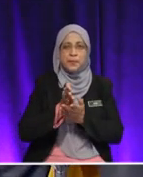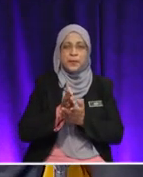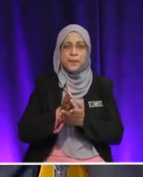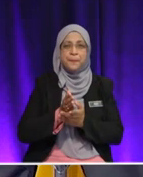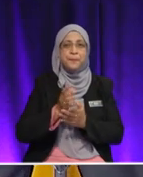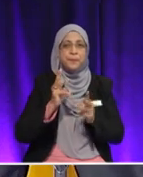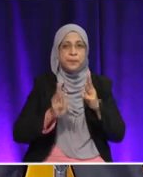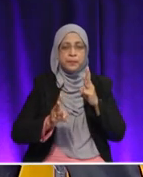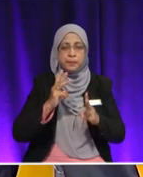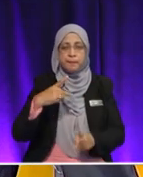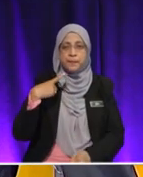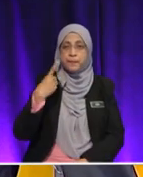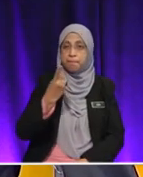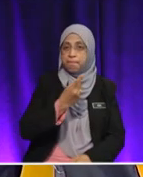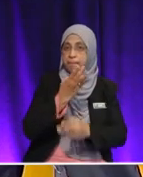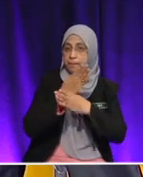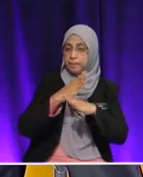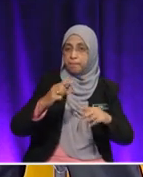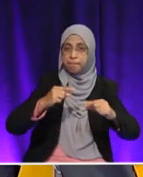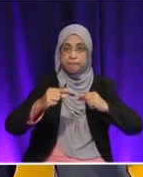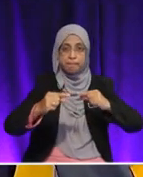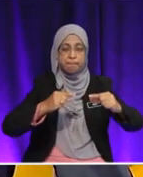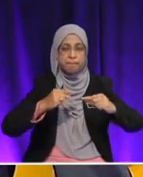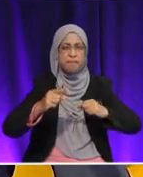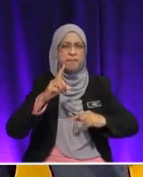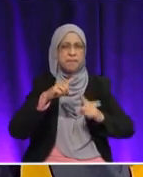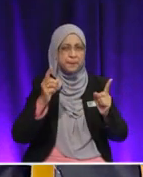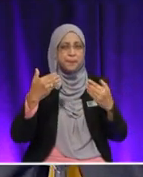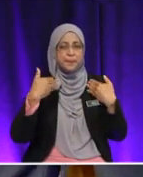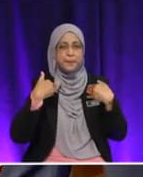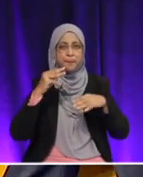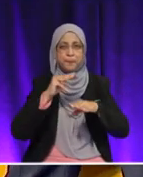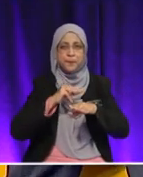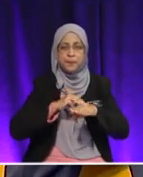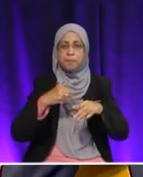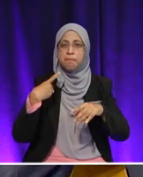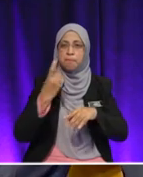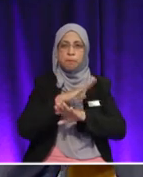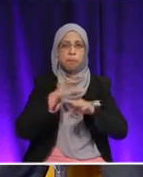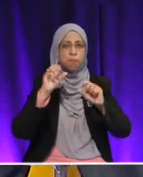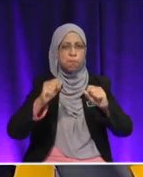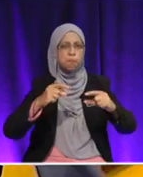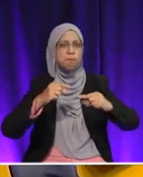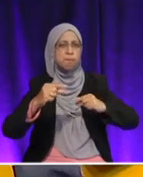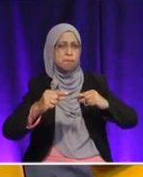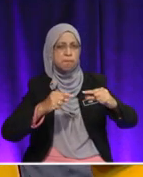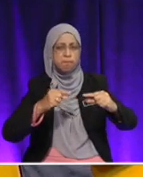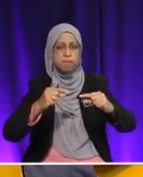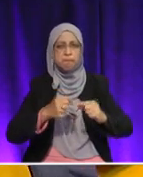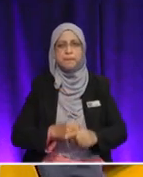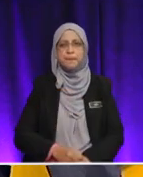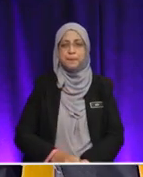kita diberi kebebasan untuk bergerak tapi dalam satu situasi kita tak boleh bergerak oke yang kedua pula peka ada 12 berkenaan dengan